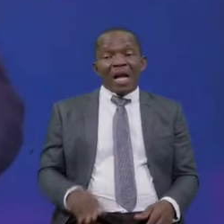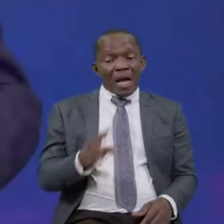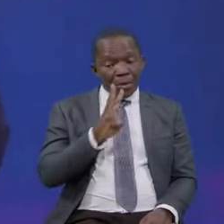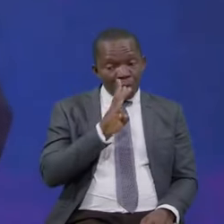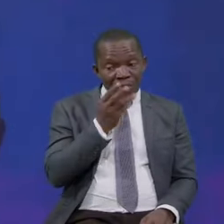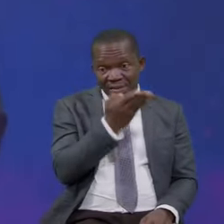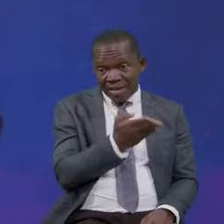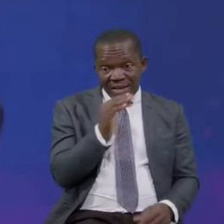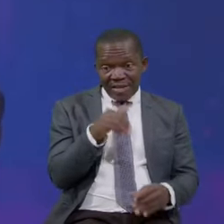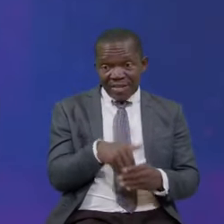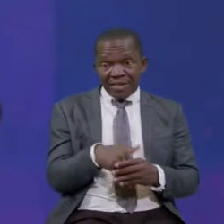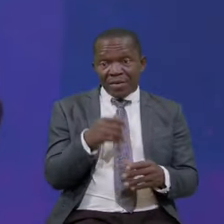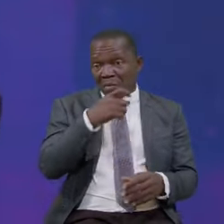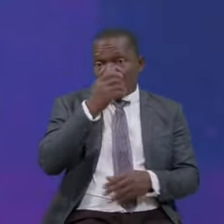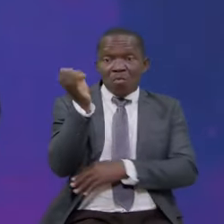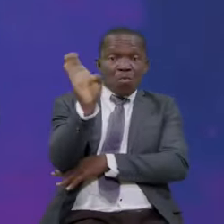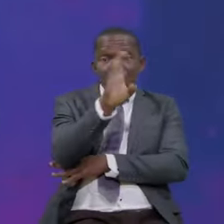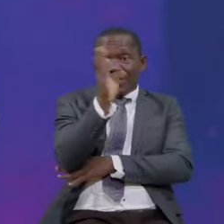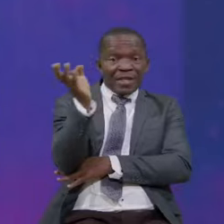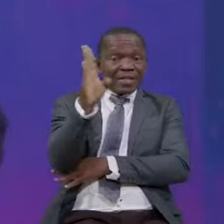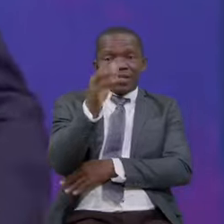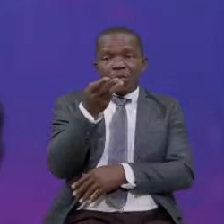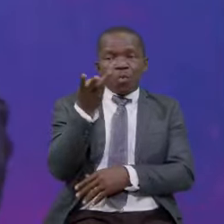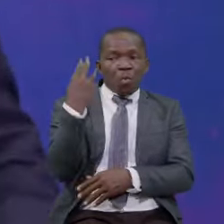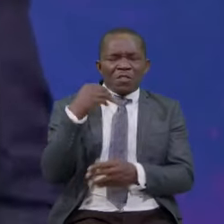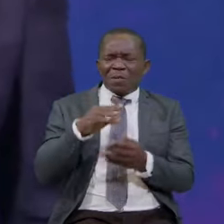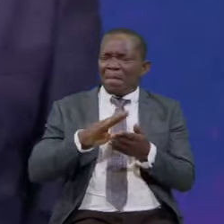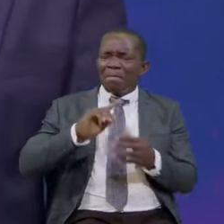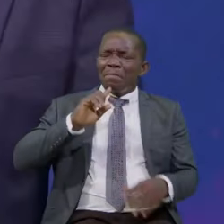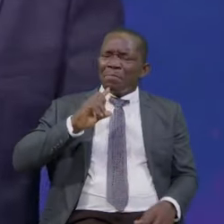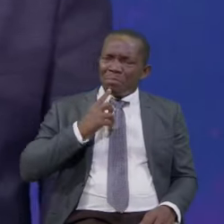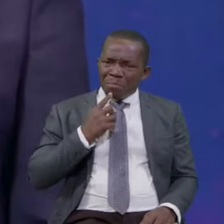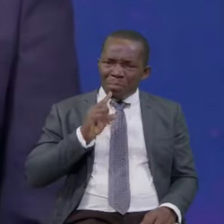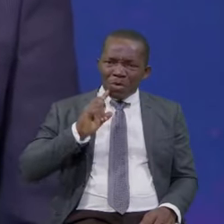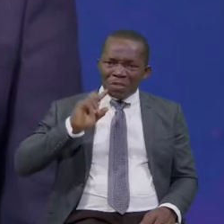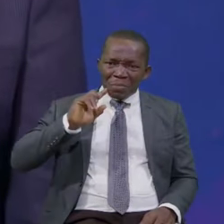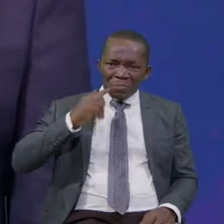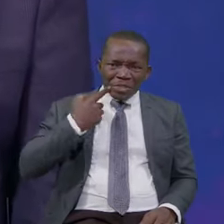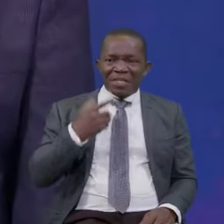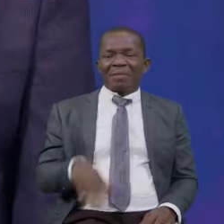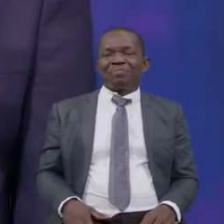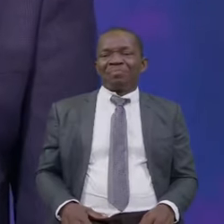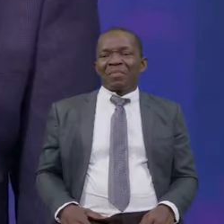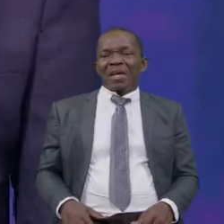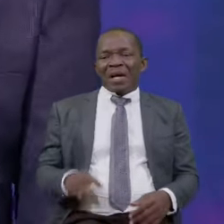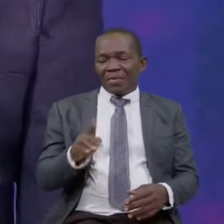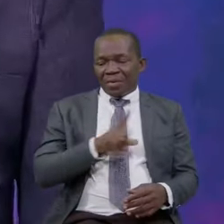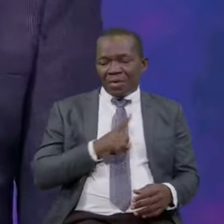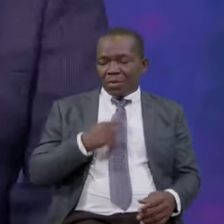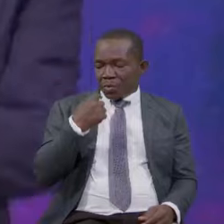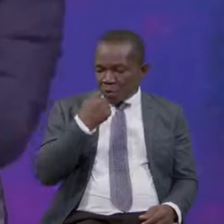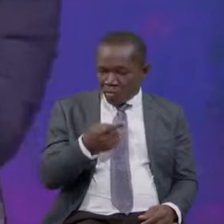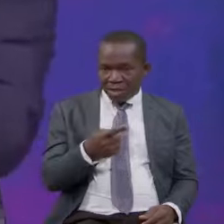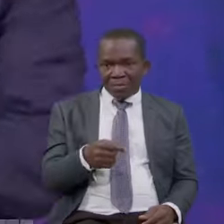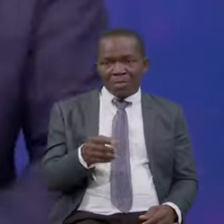enfants d'Israël ont commencé à murmurer Moïse a dit qu'est-ce que je ve encore faire regardez ce table qui la représentation de la